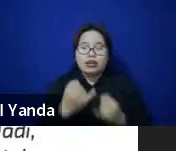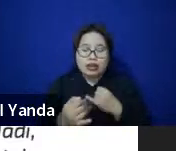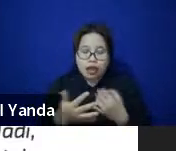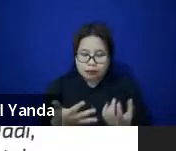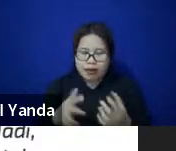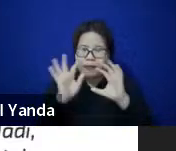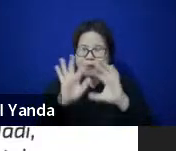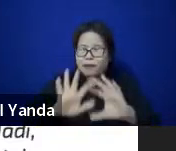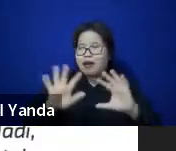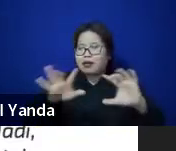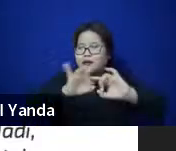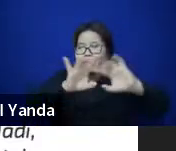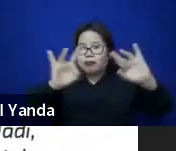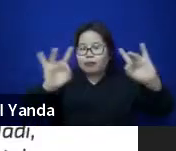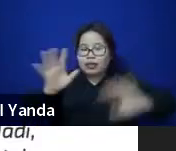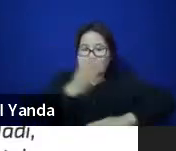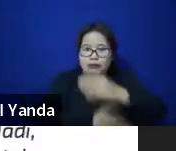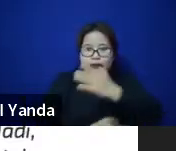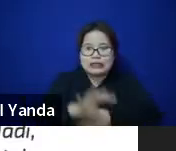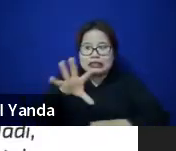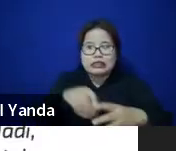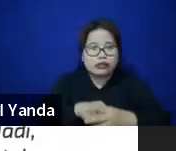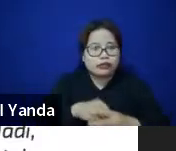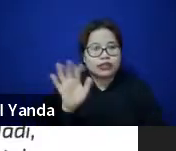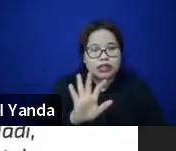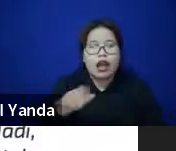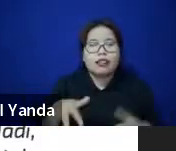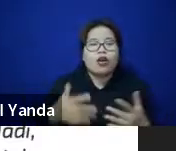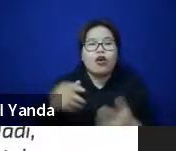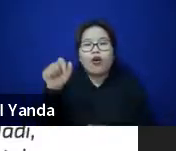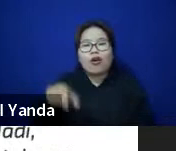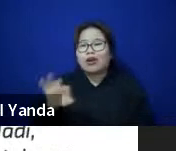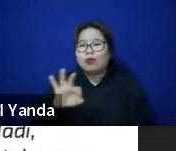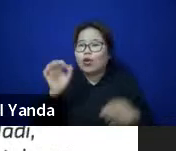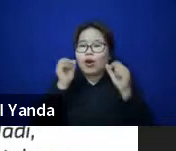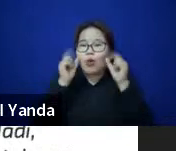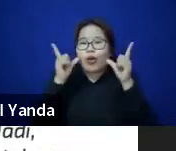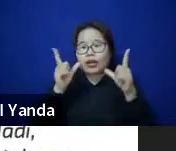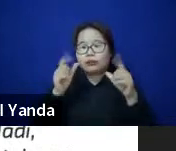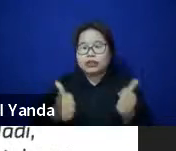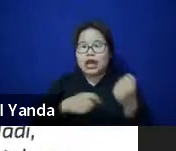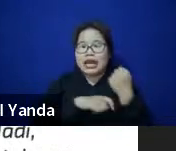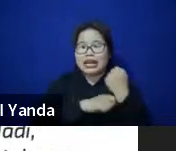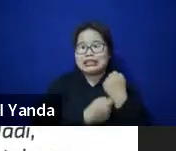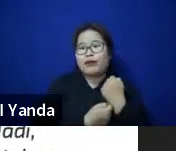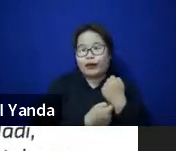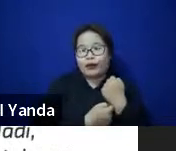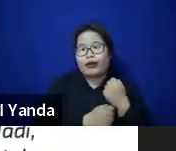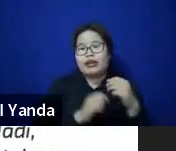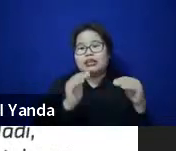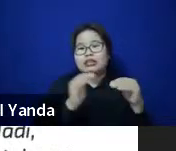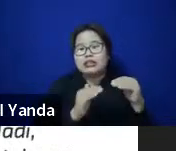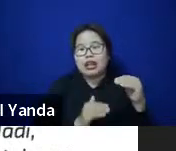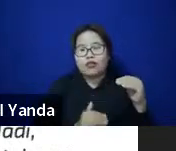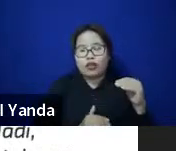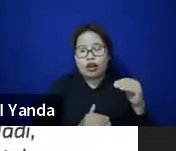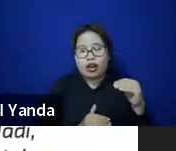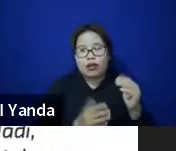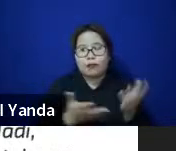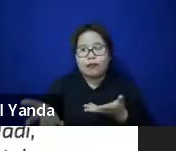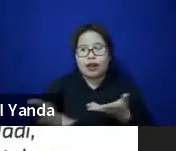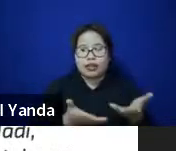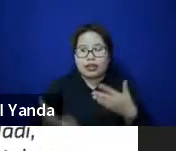banyak sekali tipe disabilitas yang tidak tercover atau orang tidak cukup aware untuk bisa responsif di level